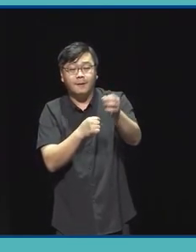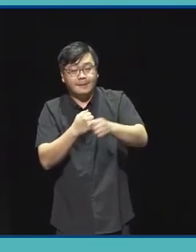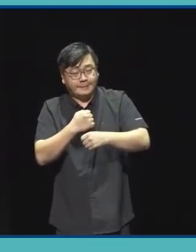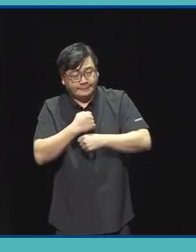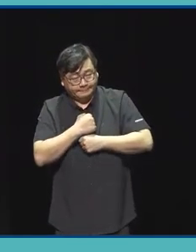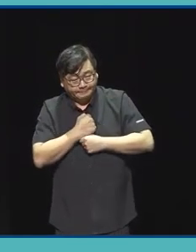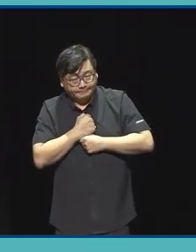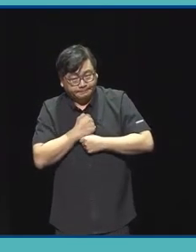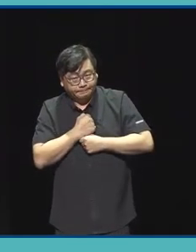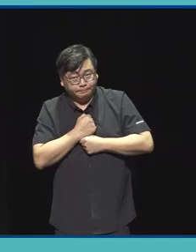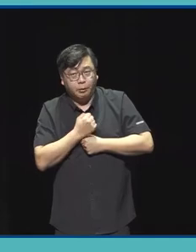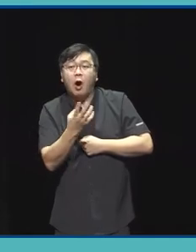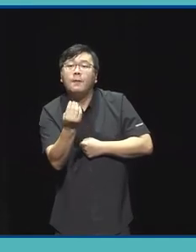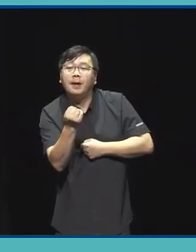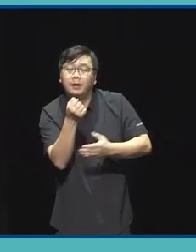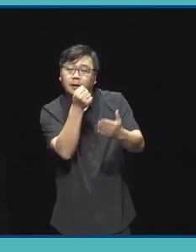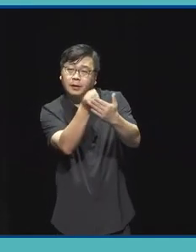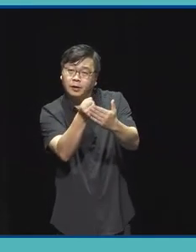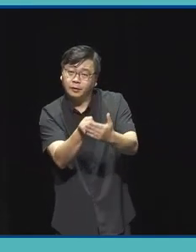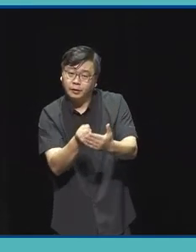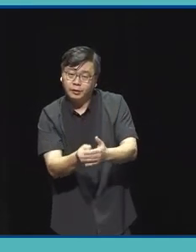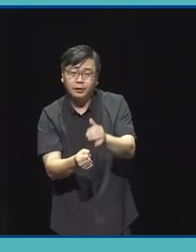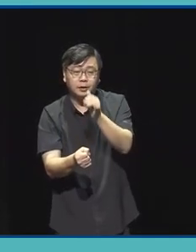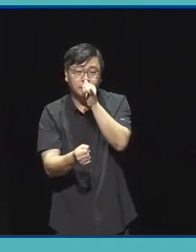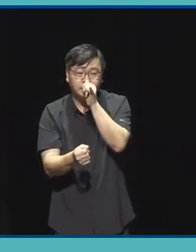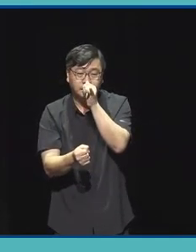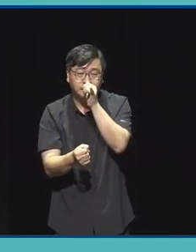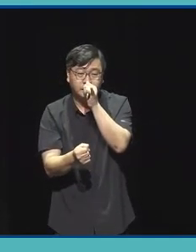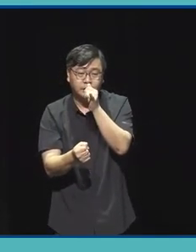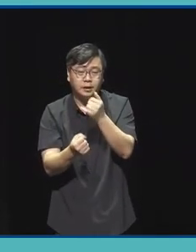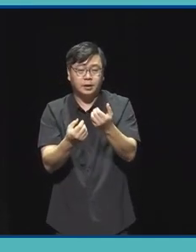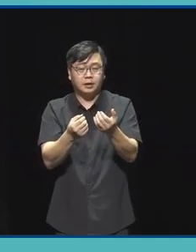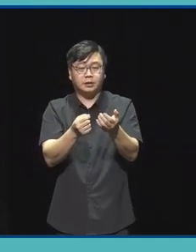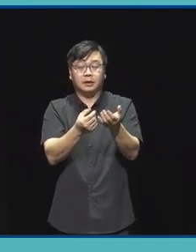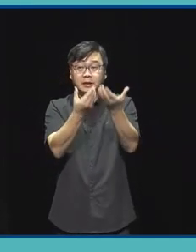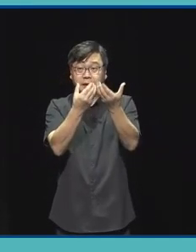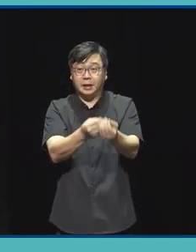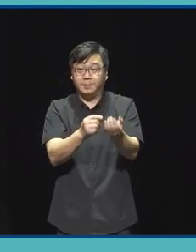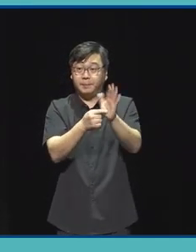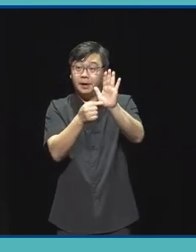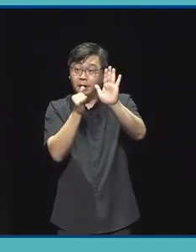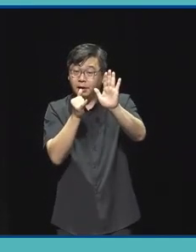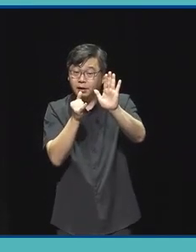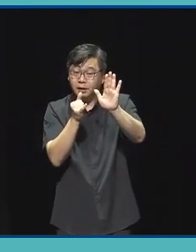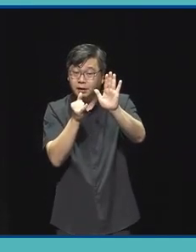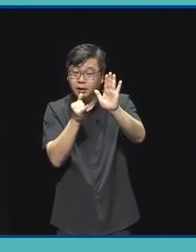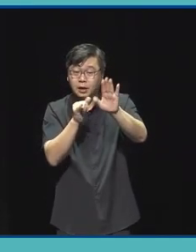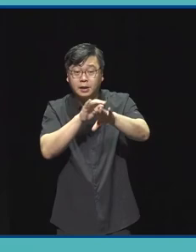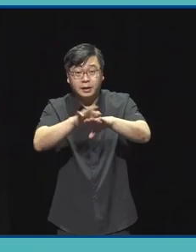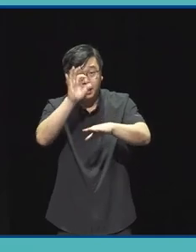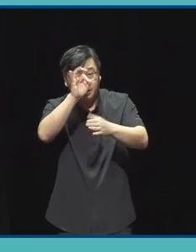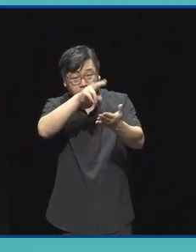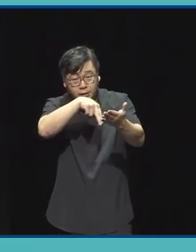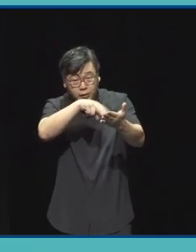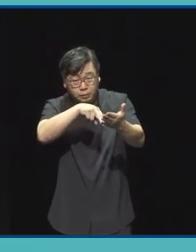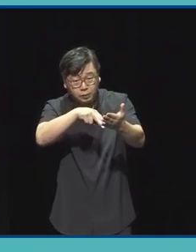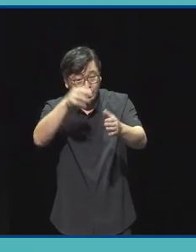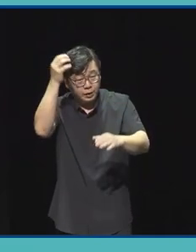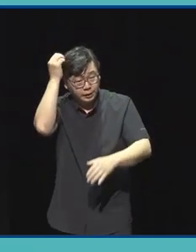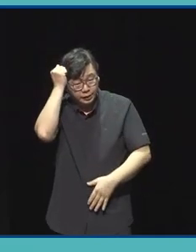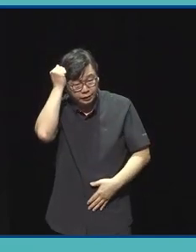정해져 있습니다. 그래서 여기 지금 자료에 그 보시는 바와 같이 예시가 되어 있는데요. 이 내용을 준수하셔가지고 예산